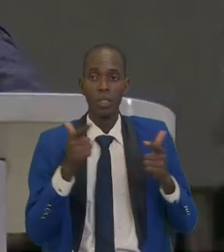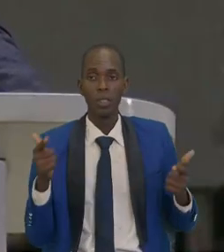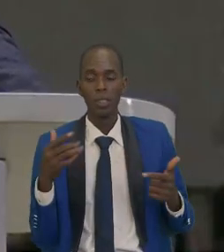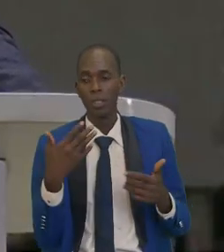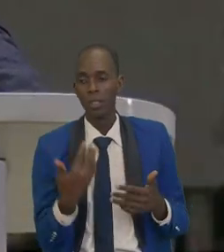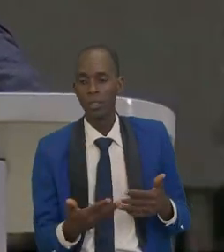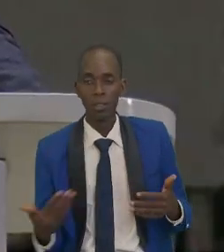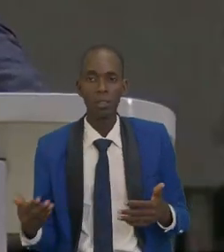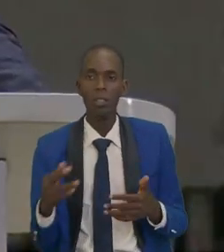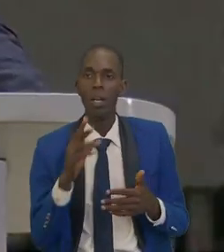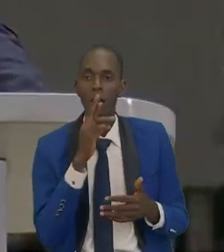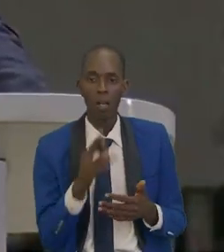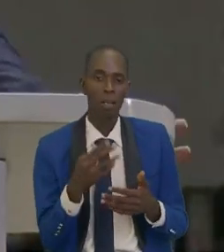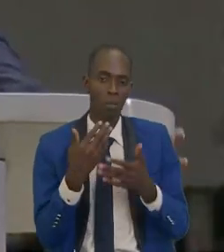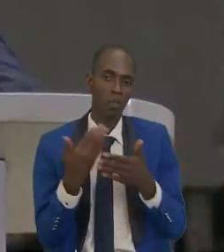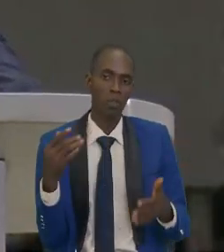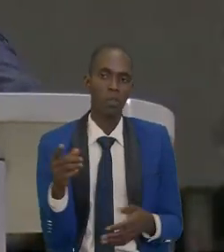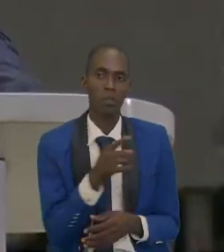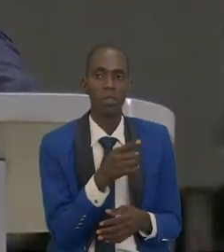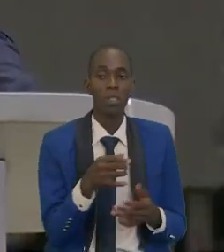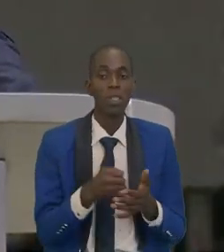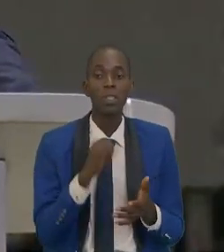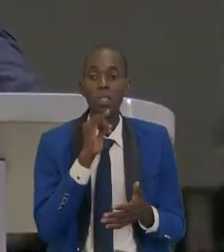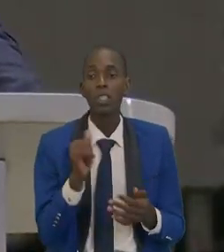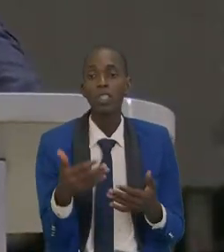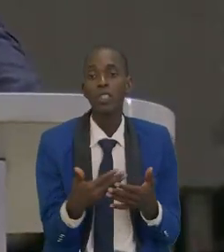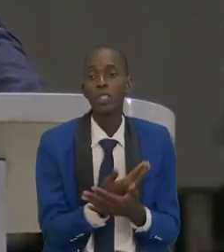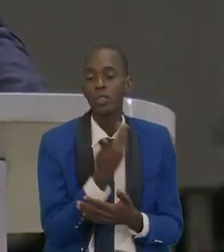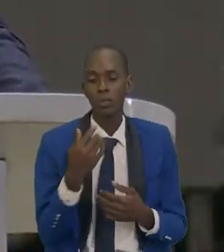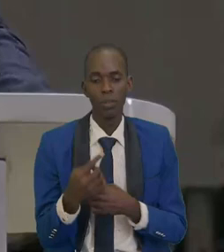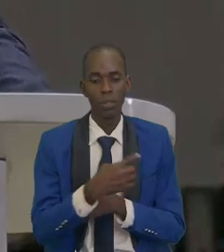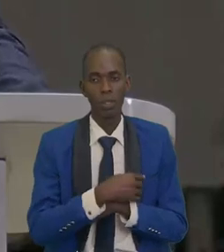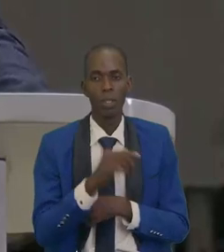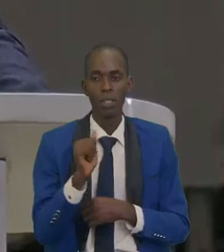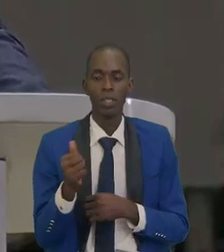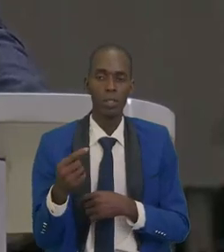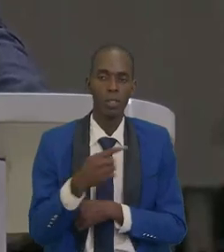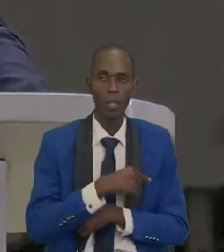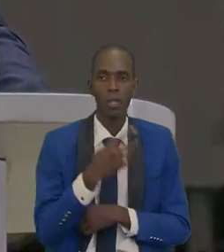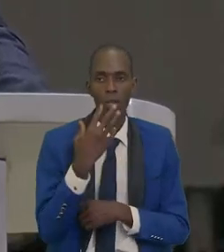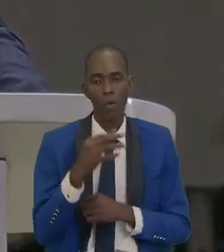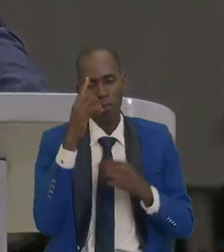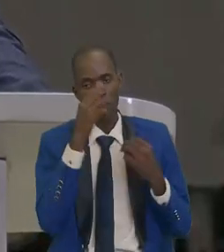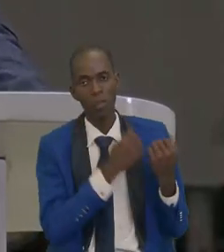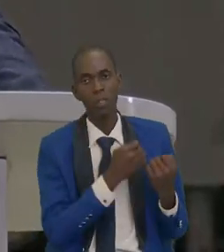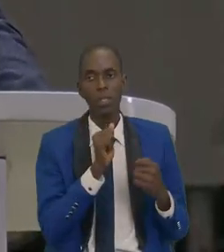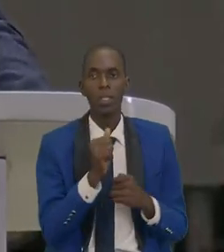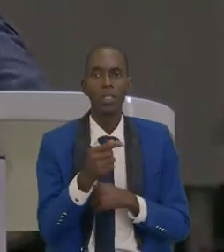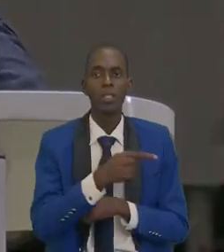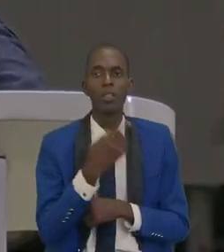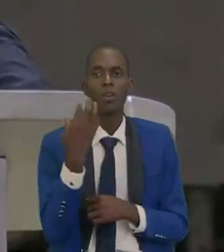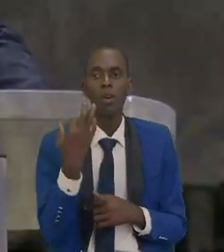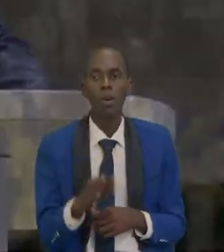De grandes choses t'attendent. C'est un nouveau jour. Un jour de foi. Un